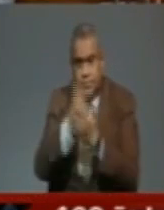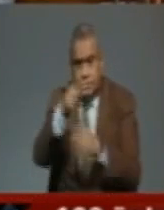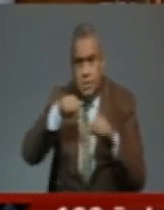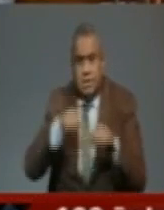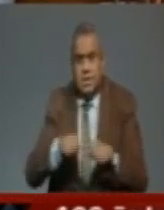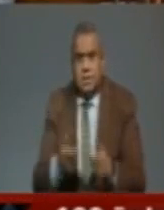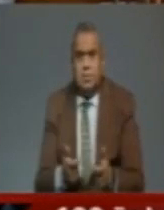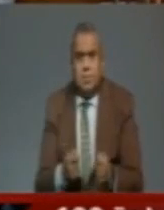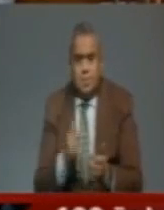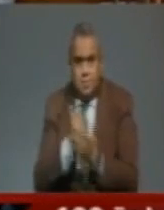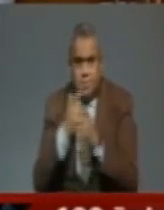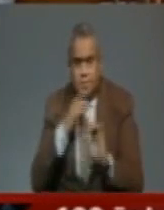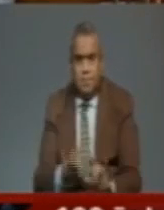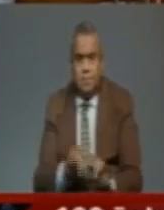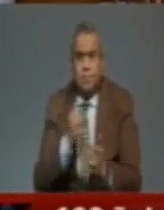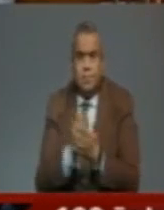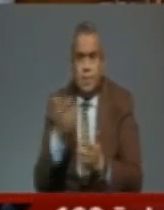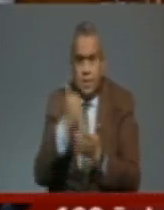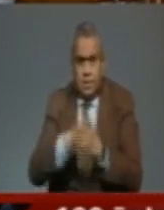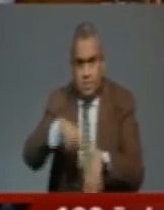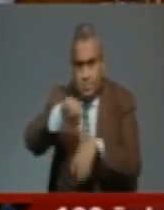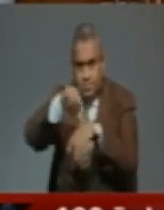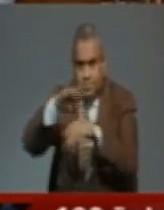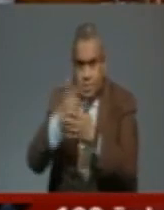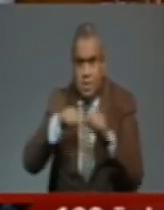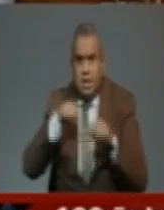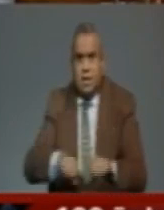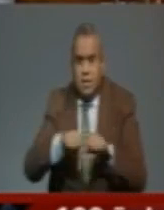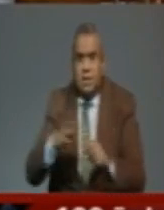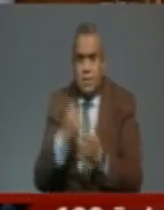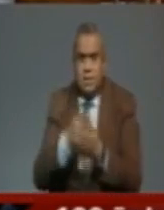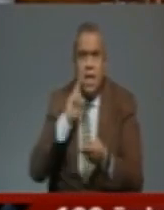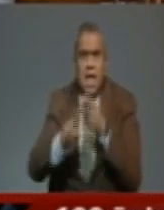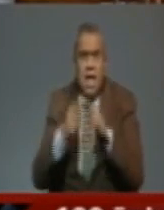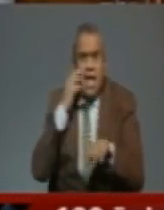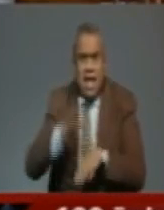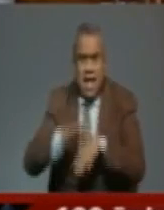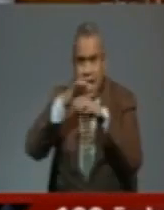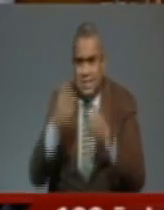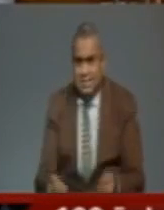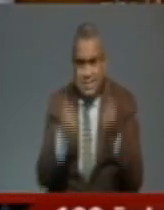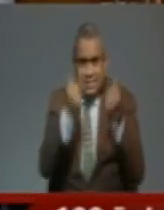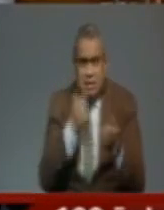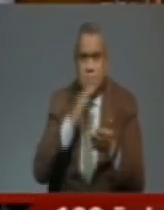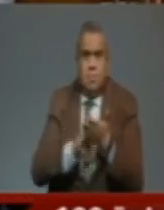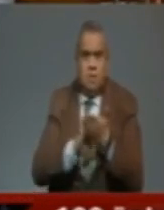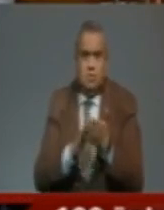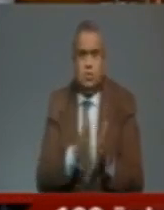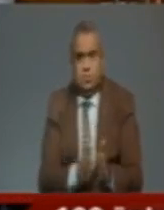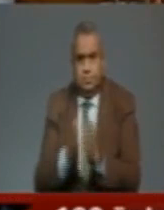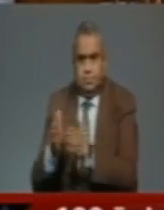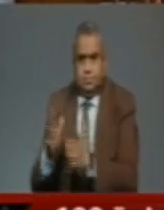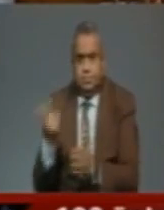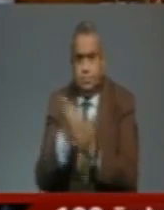برضو بتدير الميناء الجاف بالكامل من غرفه الاداره والتحكم دون تدخل عامل بشري. دي شكل فن